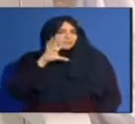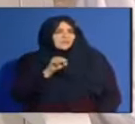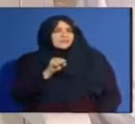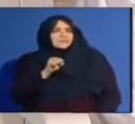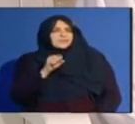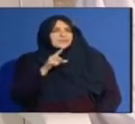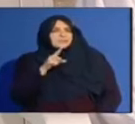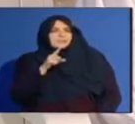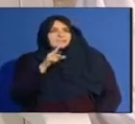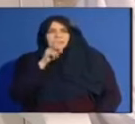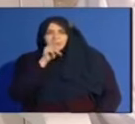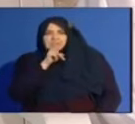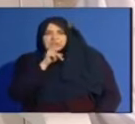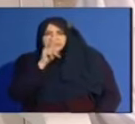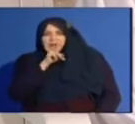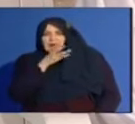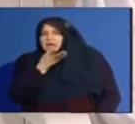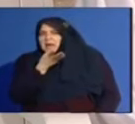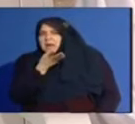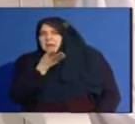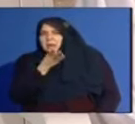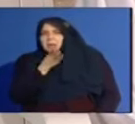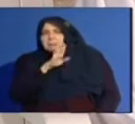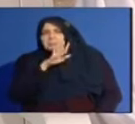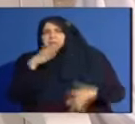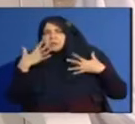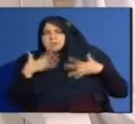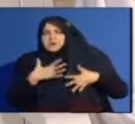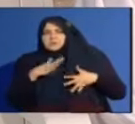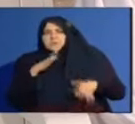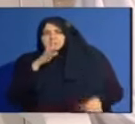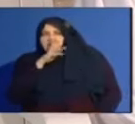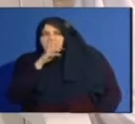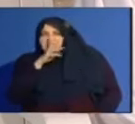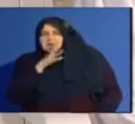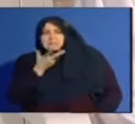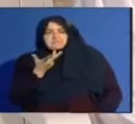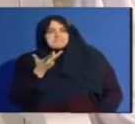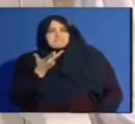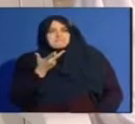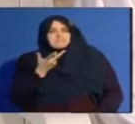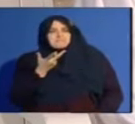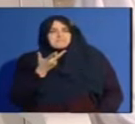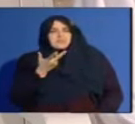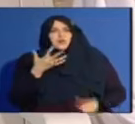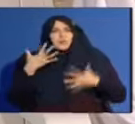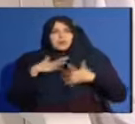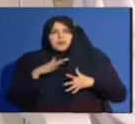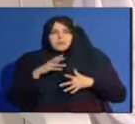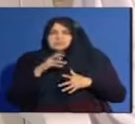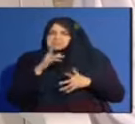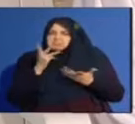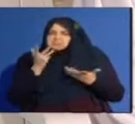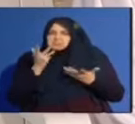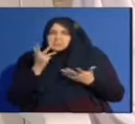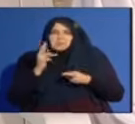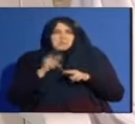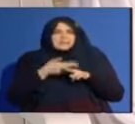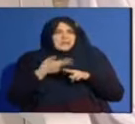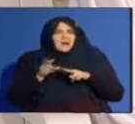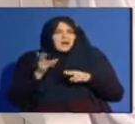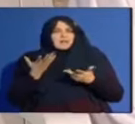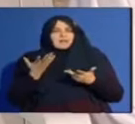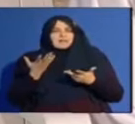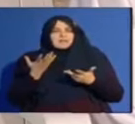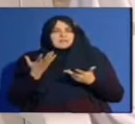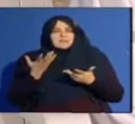تبدو الغرابة في سلوكاتهم. في سلوكاتهم نعم. يعني تصدر منهم سلوكات غريبة